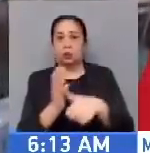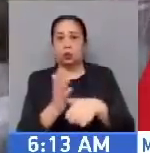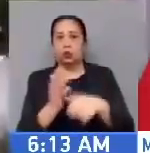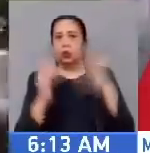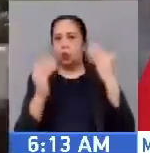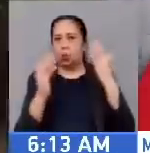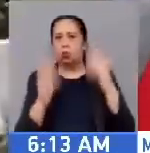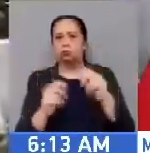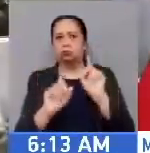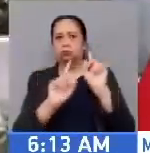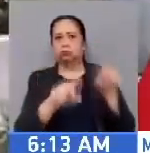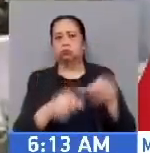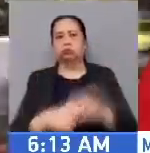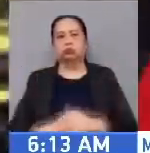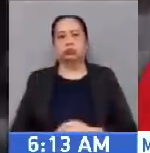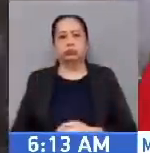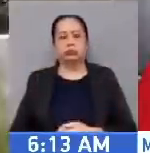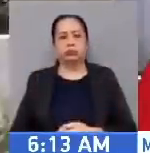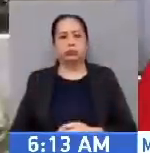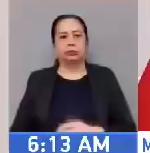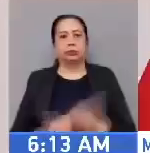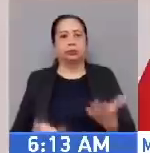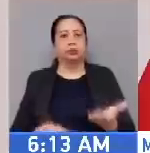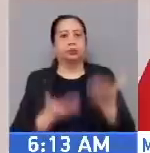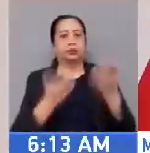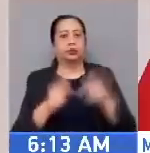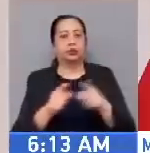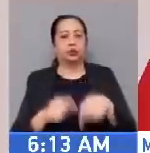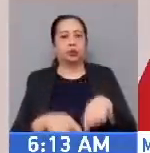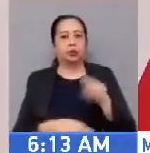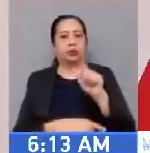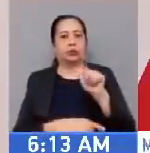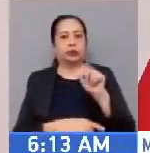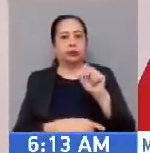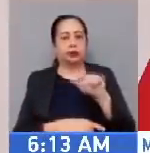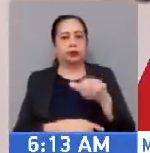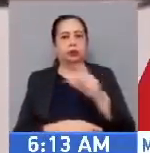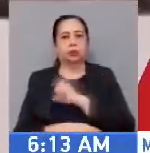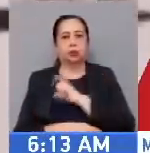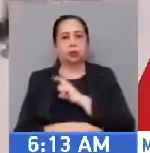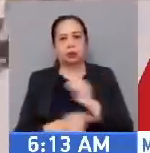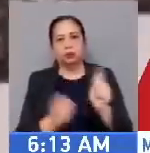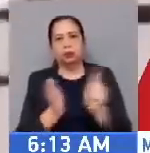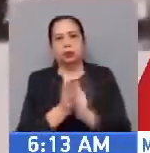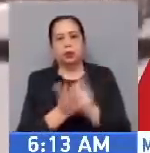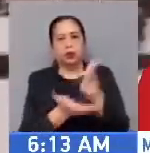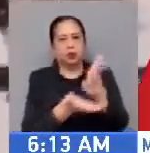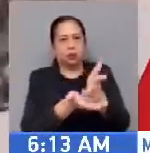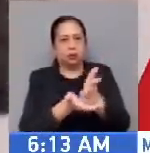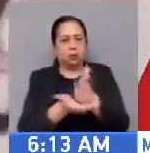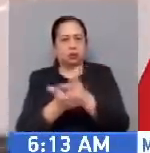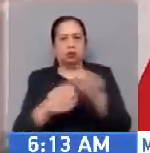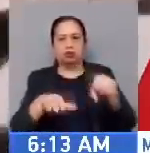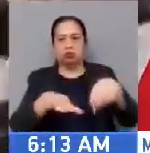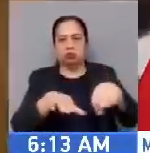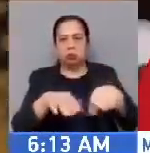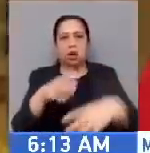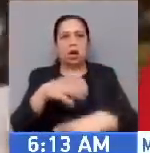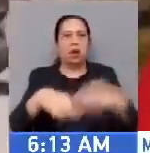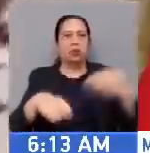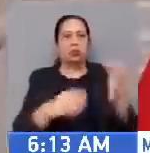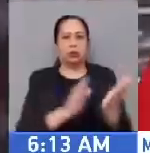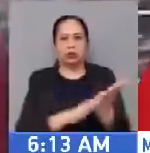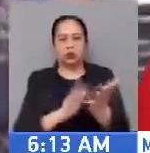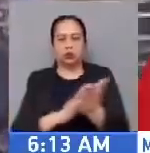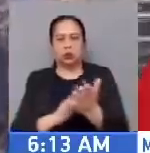rito. Inirekomenda na rin ng Talisay City Police ang pagbabawal na pumarada ang mga tricycle sa labas ng mga paaralan dahil